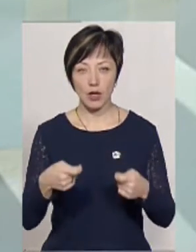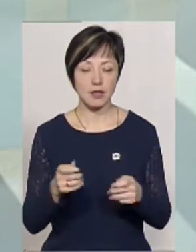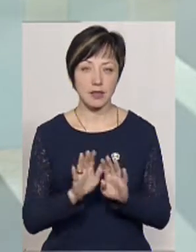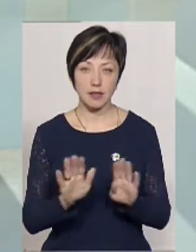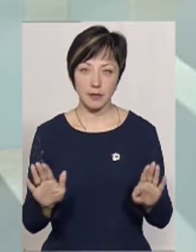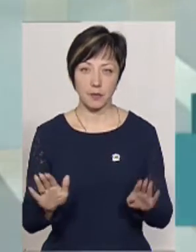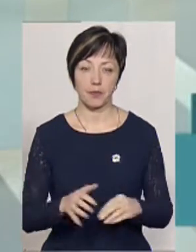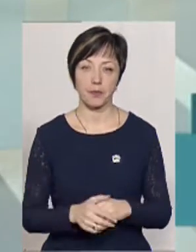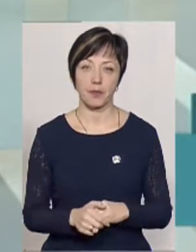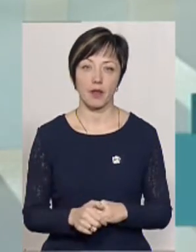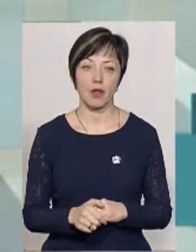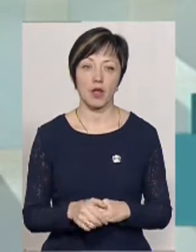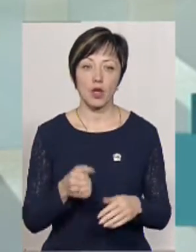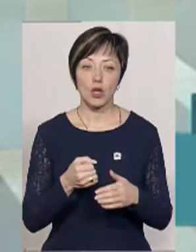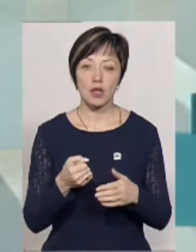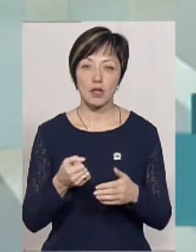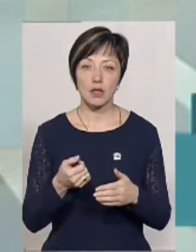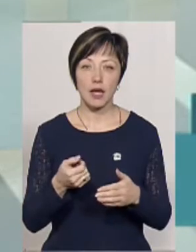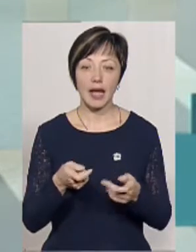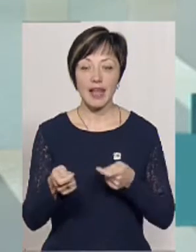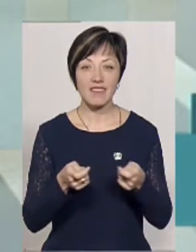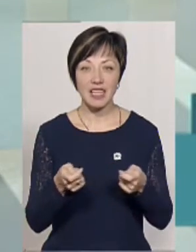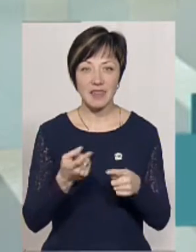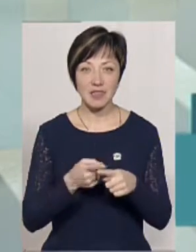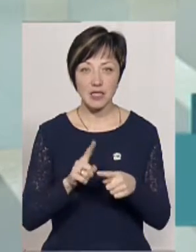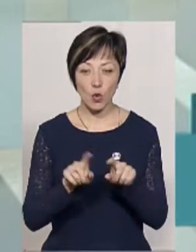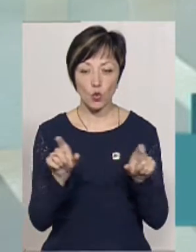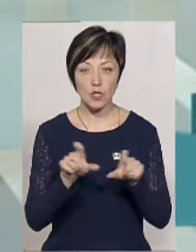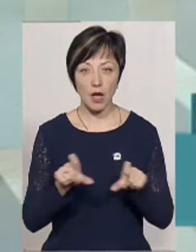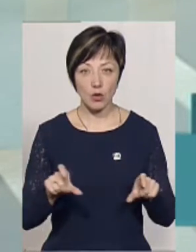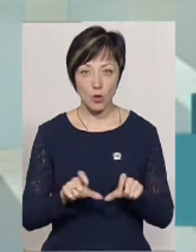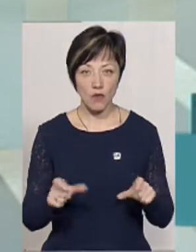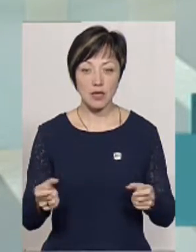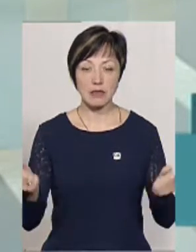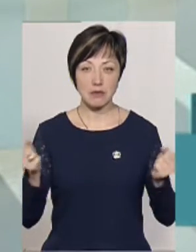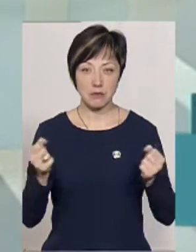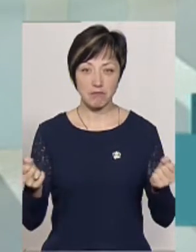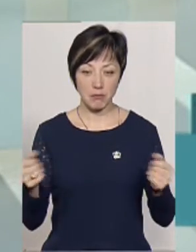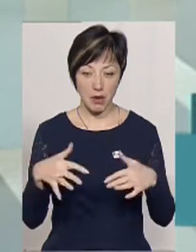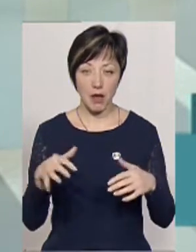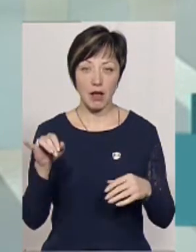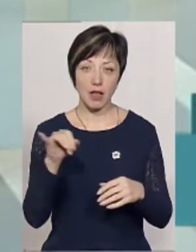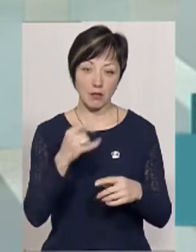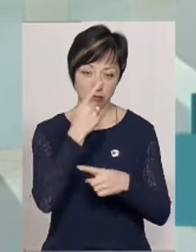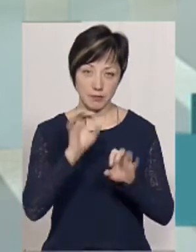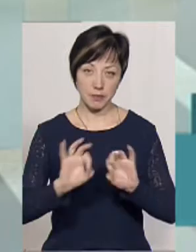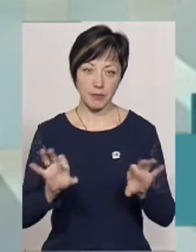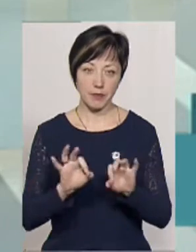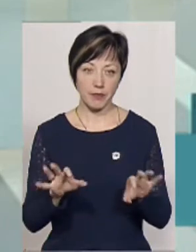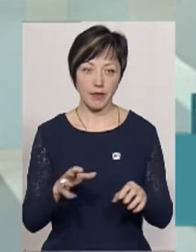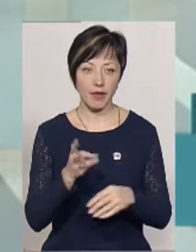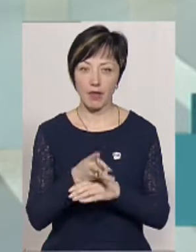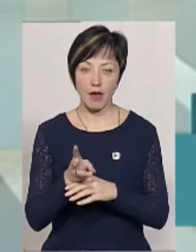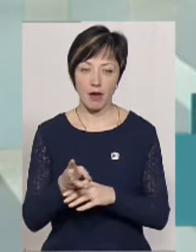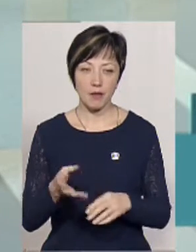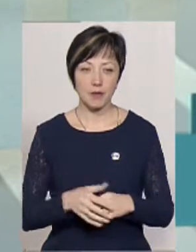Тобто до цього керівників збирали, і керівників так само хтось поінформував. Ну, деякі керівники кажуть, хто, але ну, не на